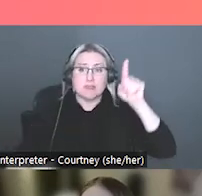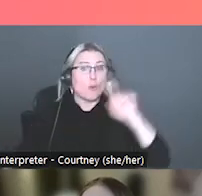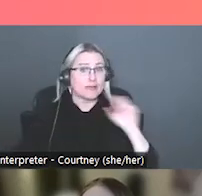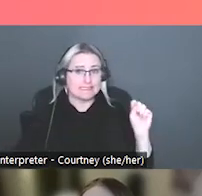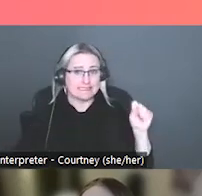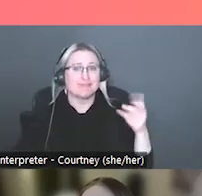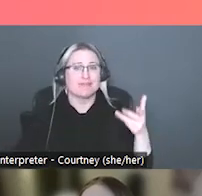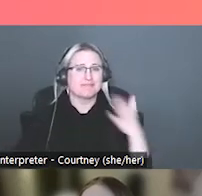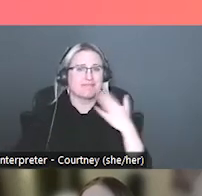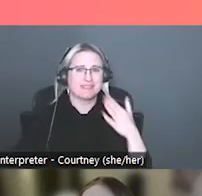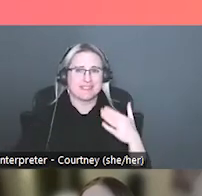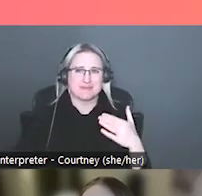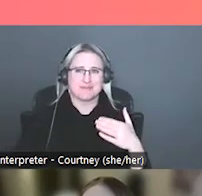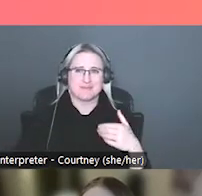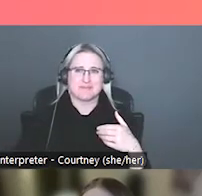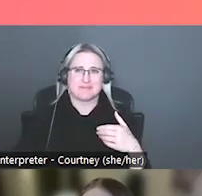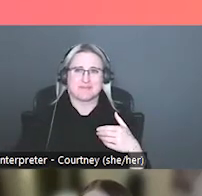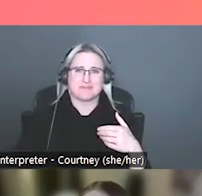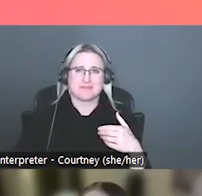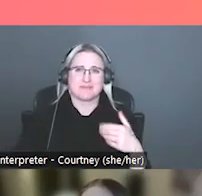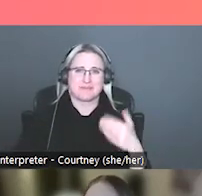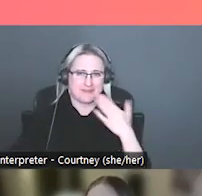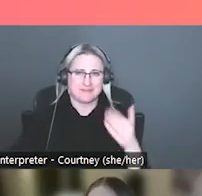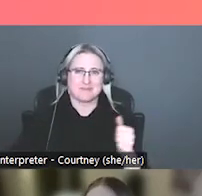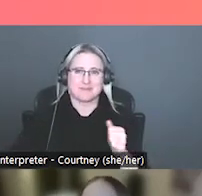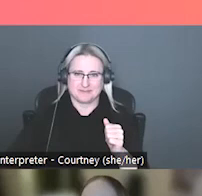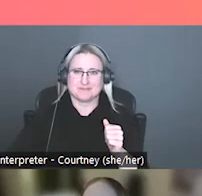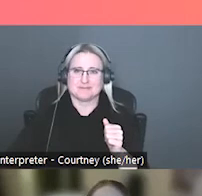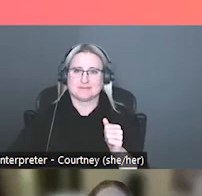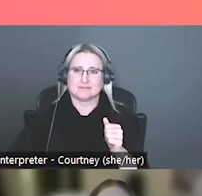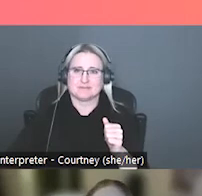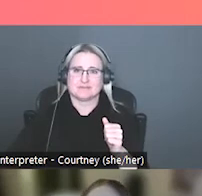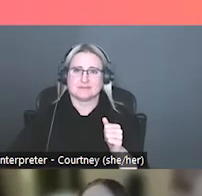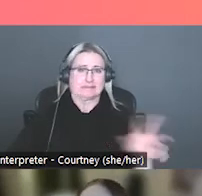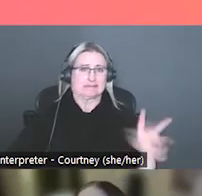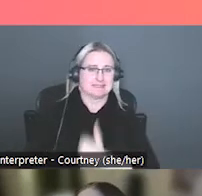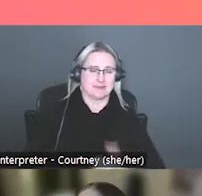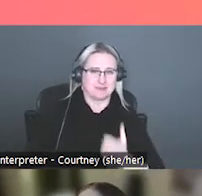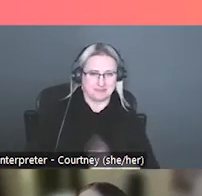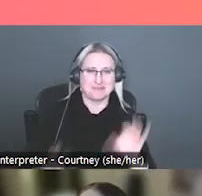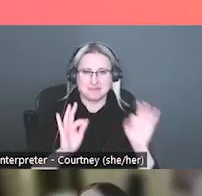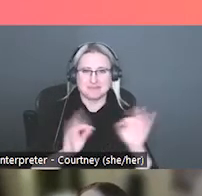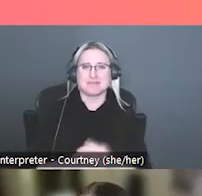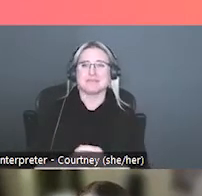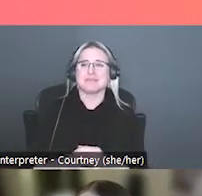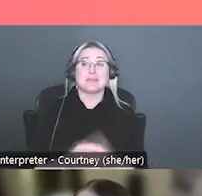option d'affichage. Oui, je l'ai faite. Merci beaucoup. Parfait. Bon, désolé.